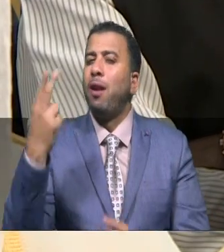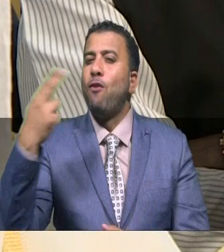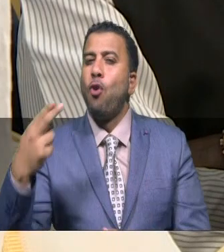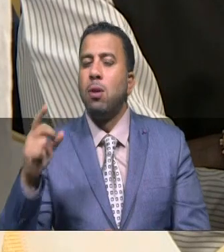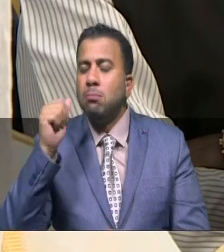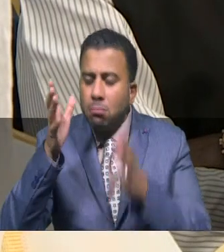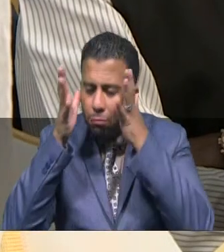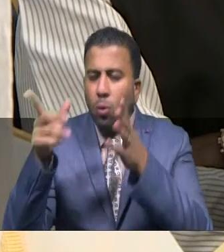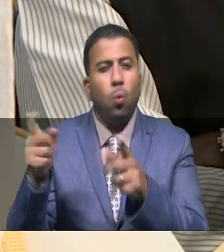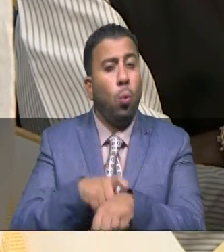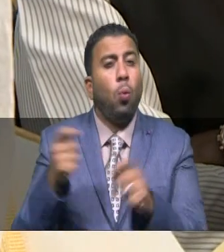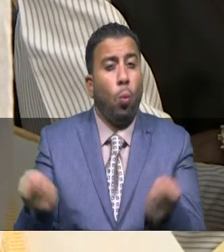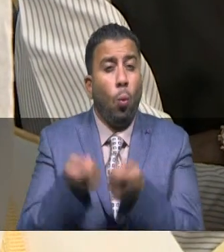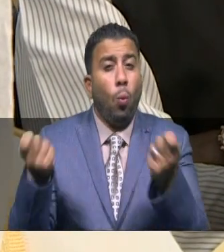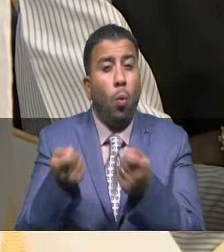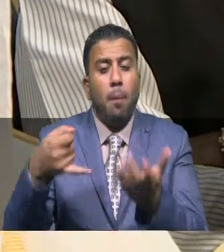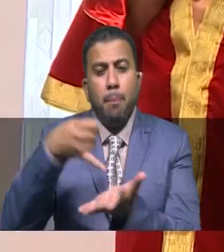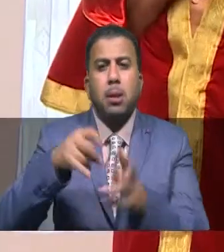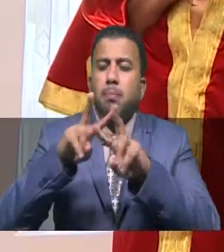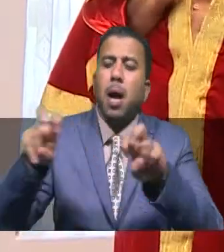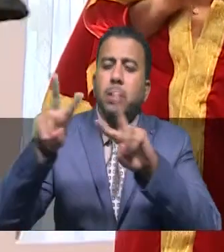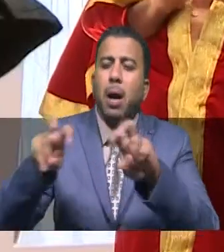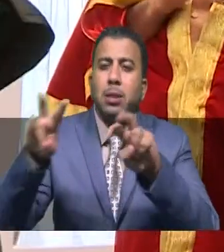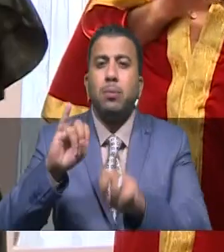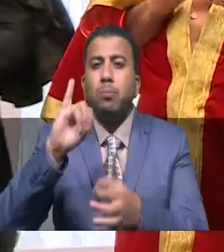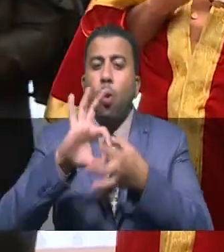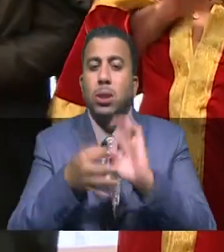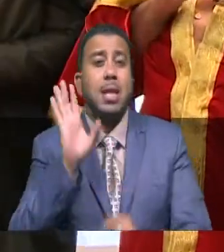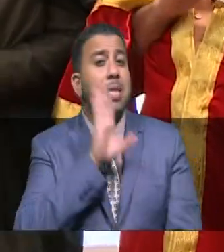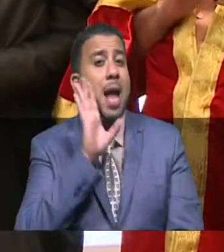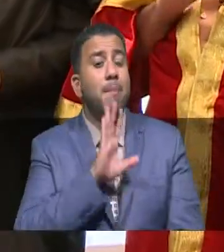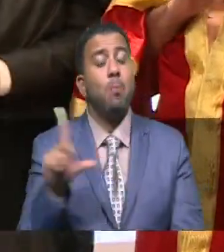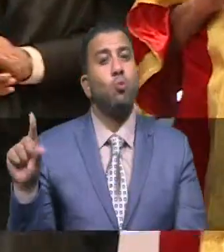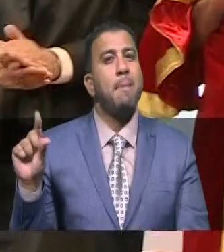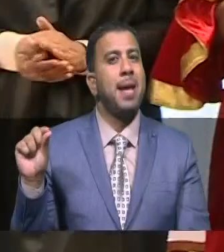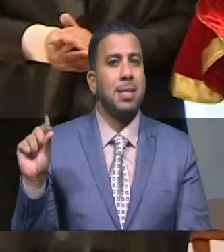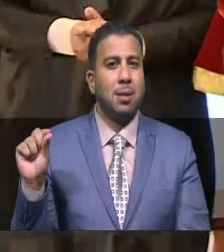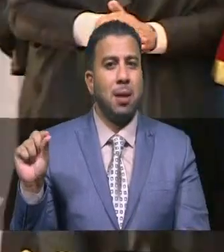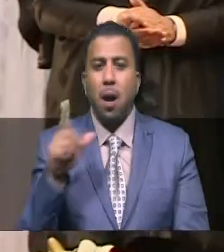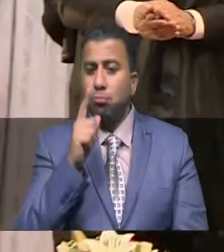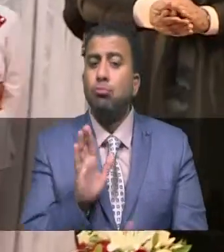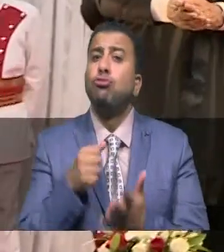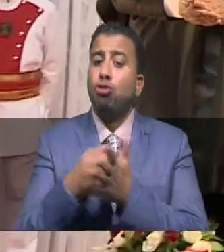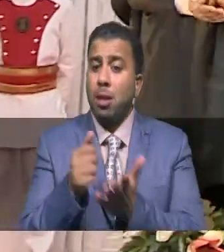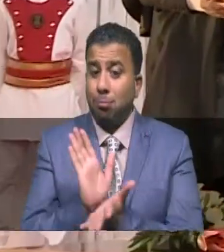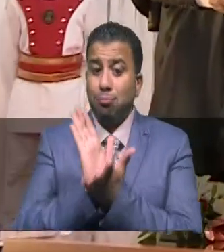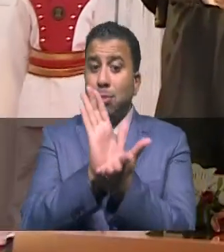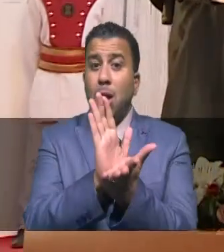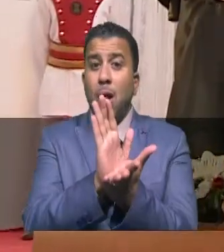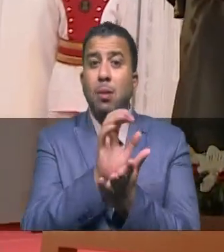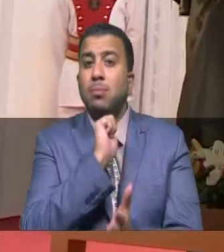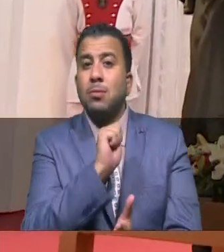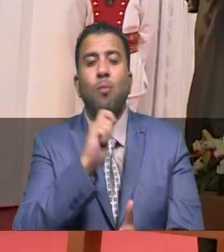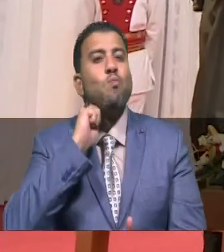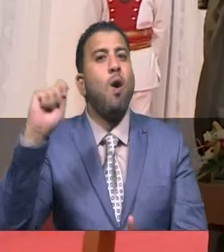واهتمامه بتشييد المراكز البحثيه والمؤسسات التعليميه المتميزه فيما سلم الشهاده محافظ ولايه